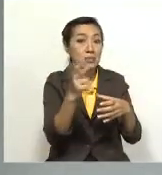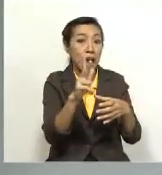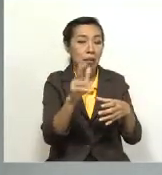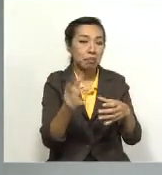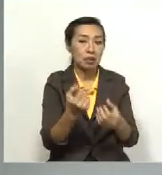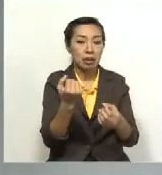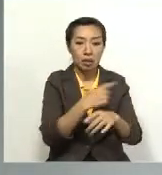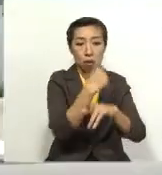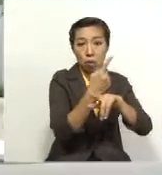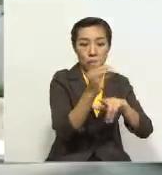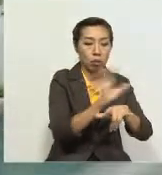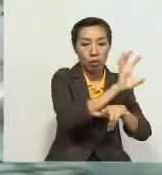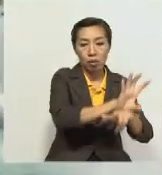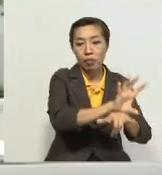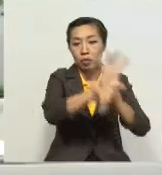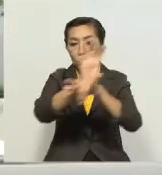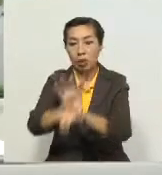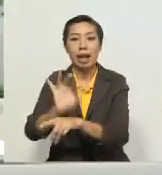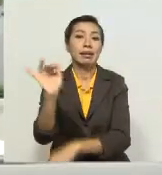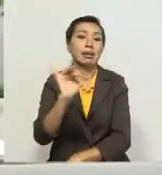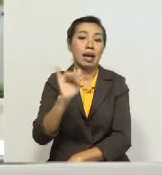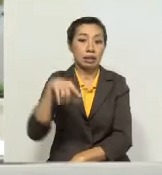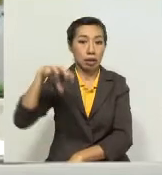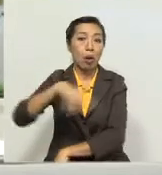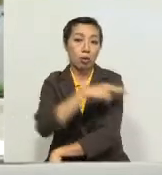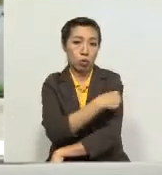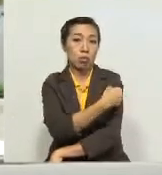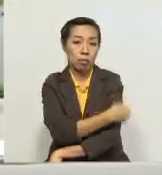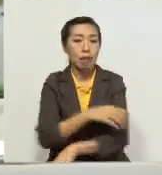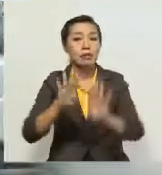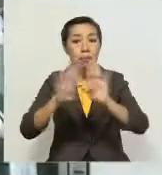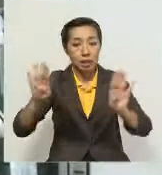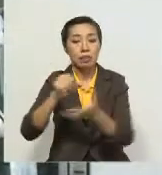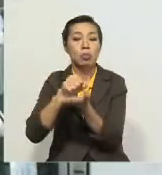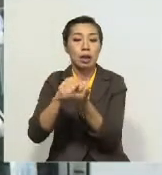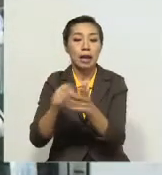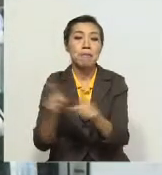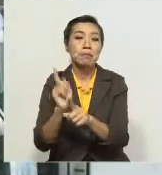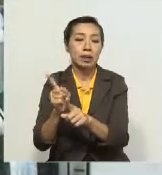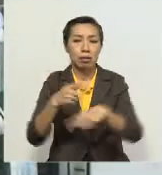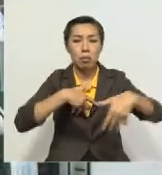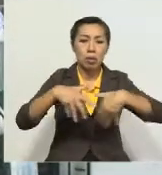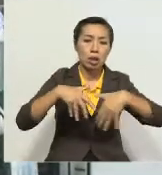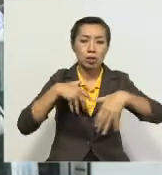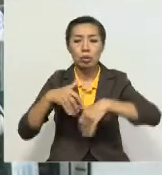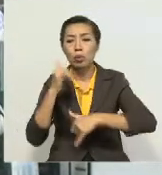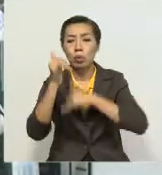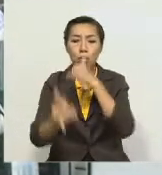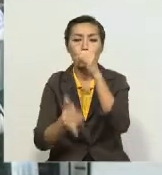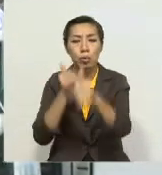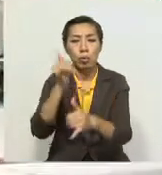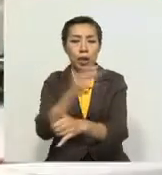าทั้ง13ชีวิตมายังโรงพยาบาลแห่งนี้ซึ่งโรงพยาบาลยังเปิดให้บริการตามปกติและยังคงมีประชาชนทยอยเดินทางม